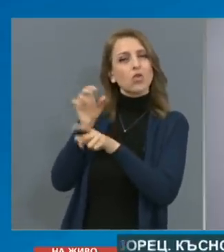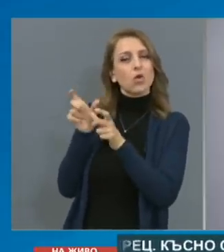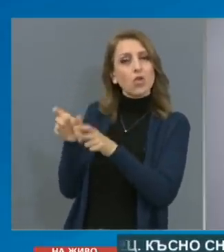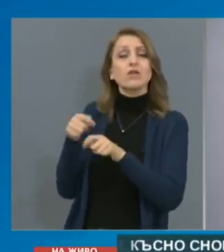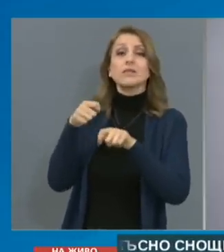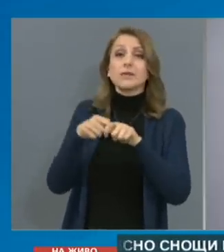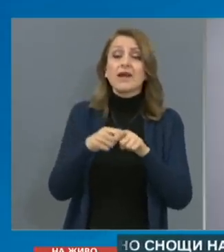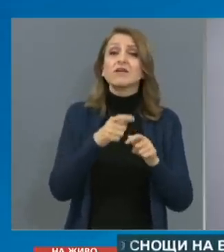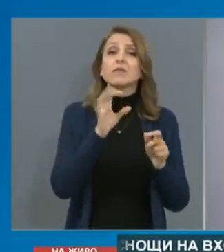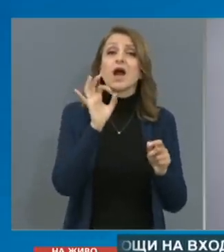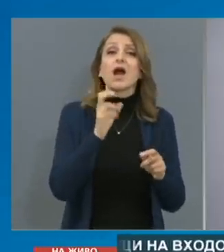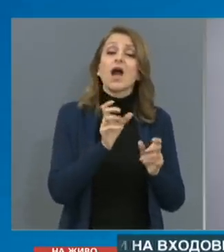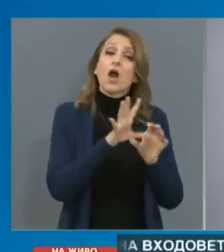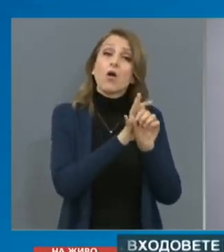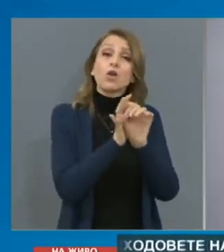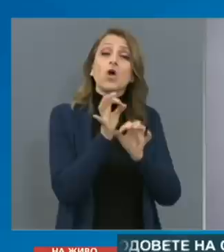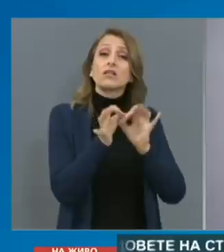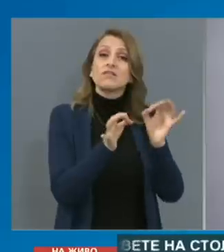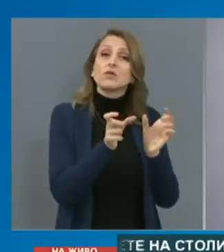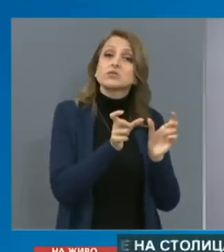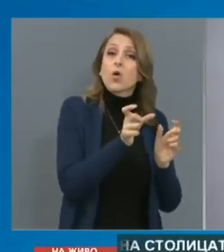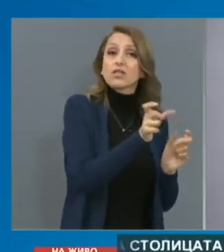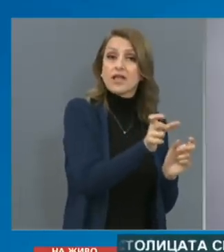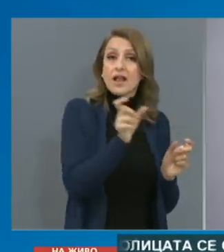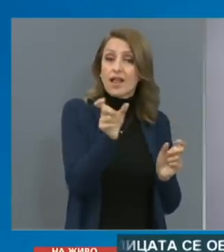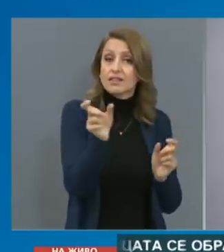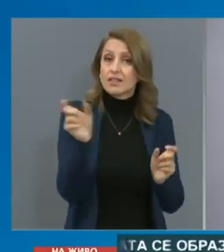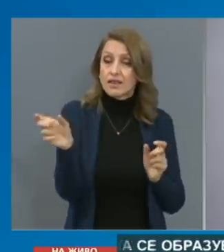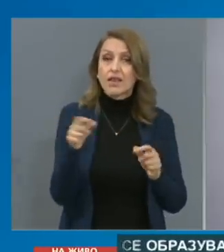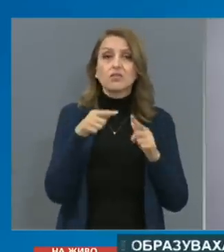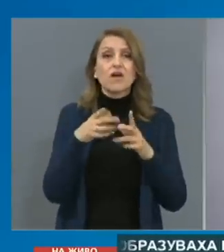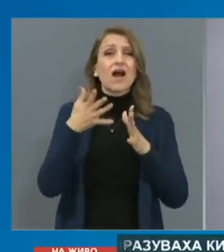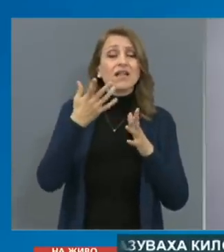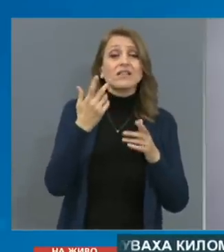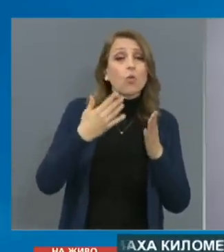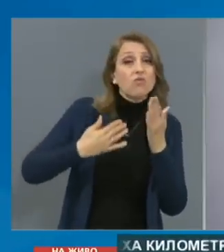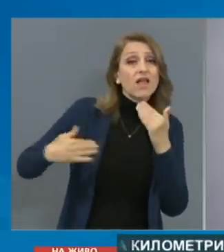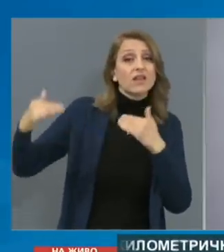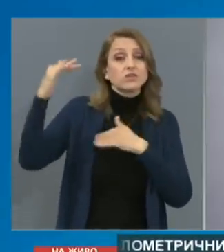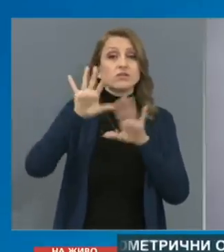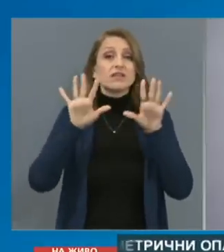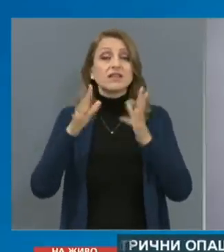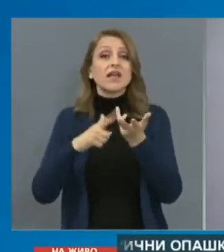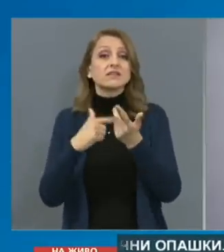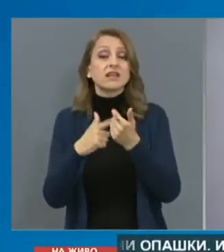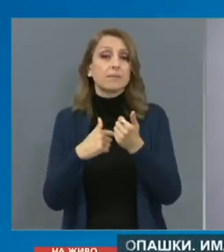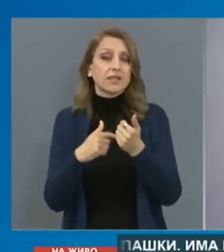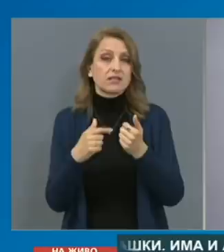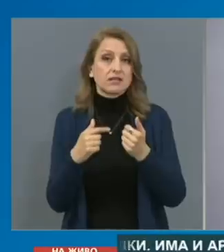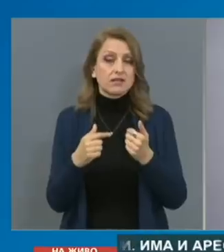COVID-отделения, което доведе до увеличаване на повече от 10 пъти на капацитета на болничната